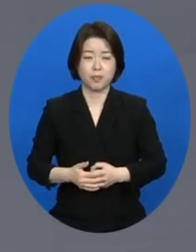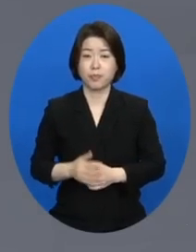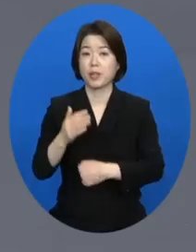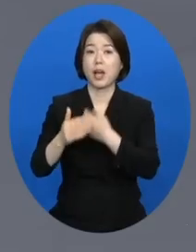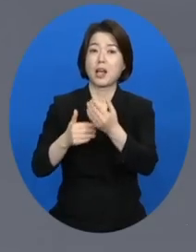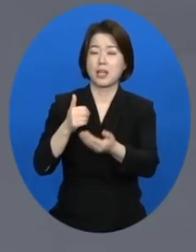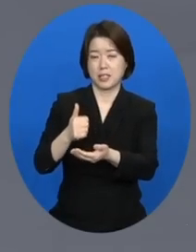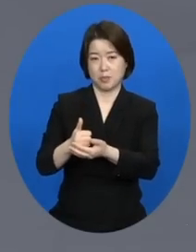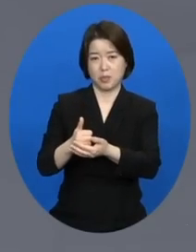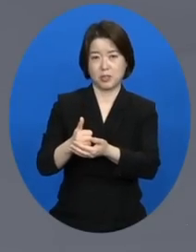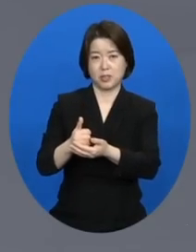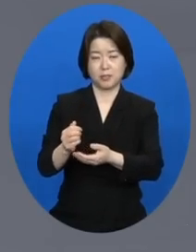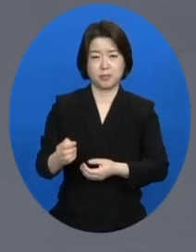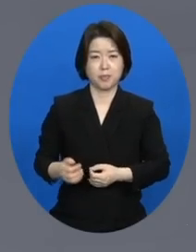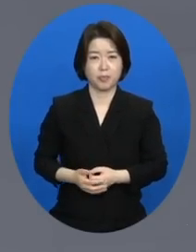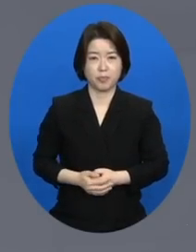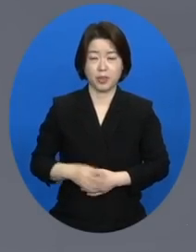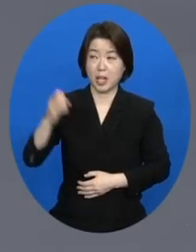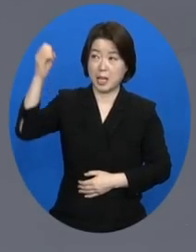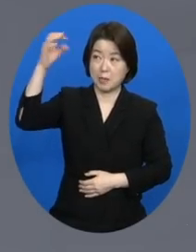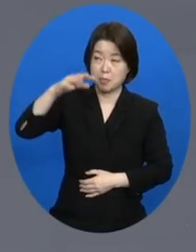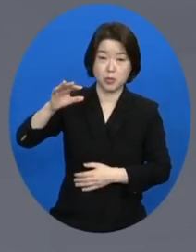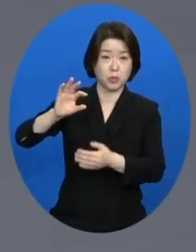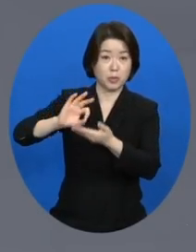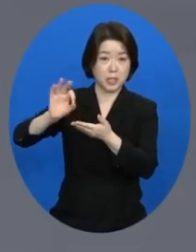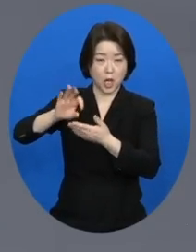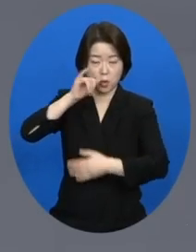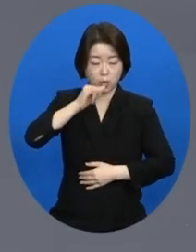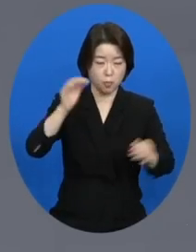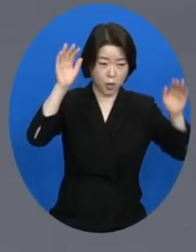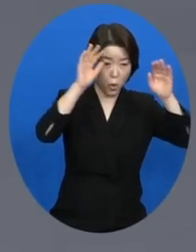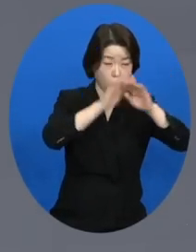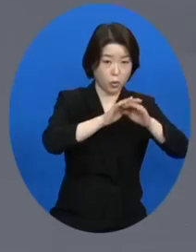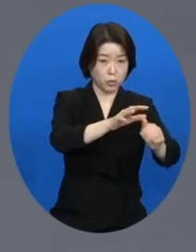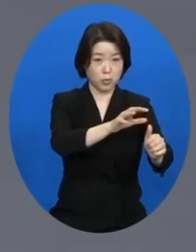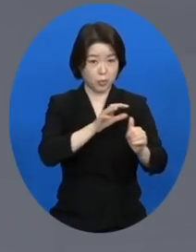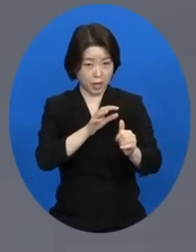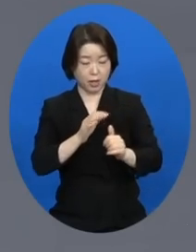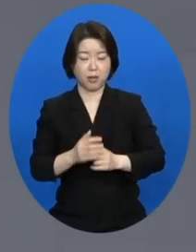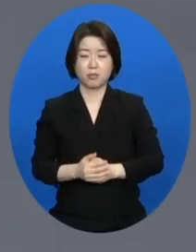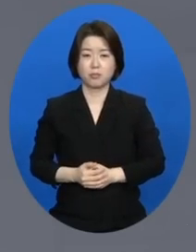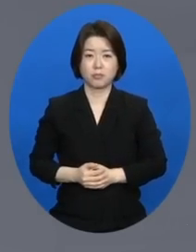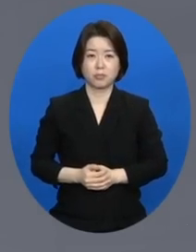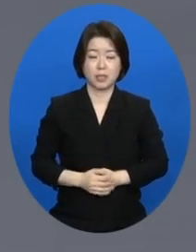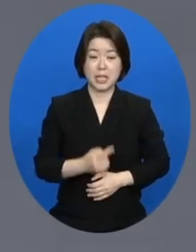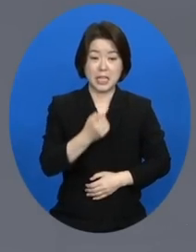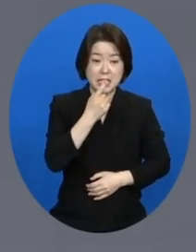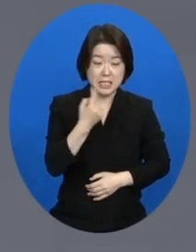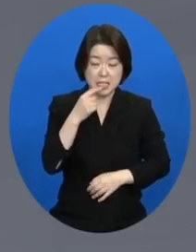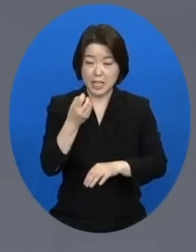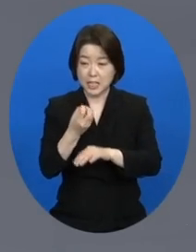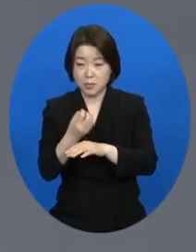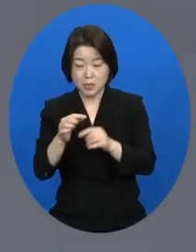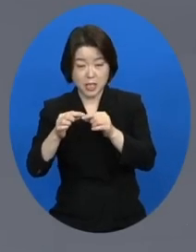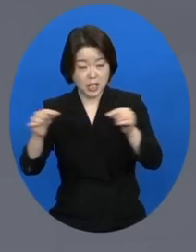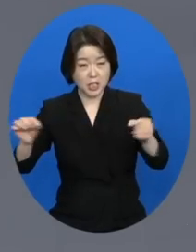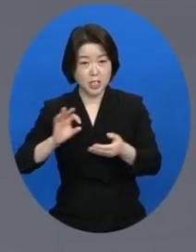하나님은요, 빛도 사용하시지만 어둠도 사용하시고 하나님은 흰색, 금색 실도